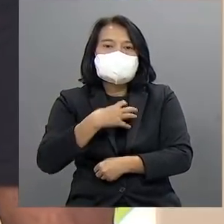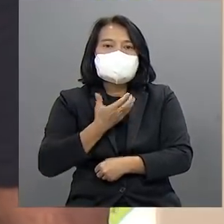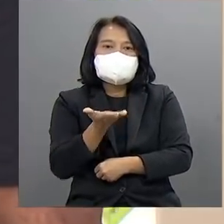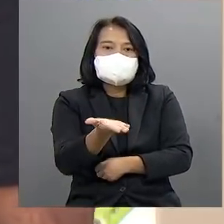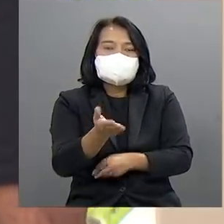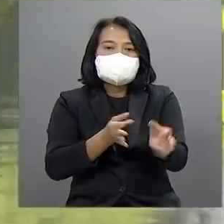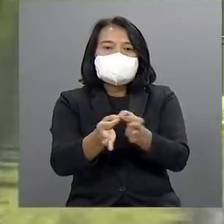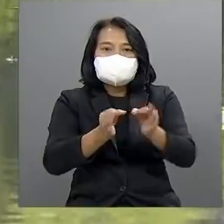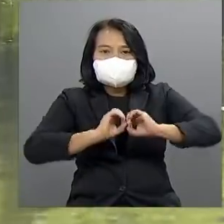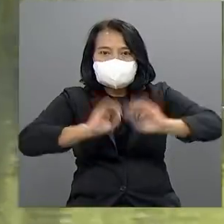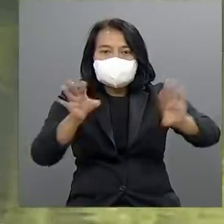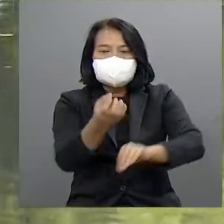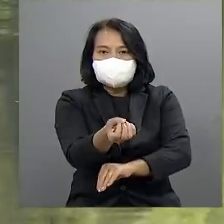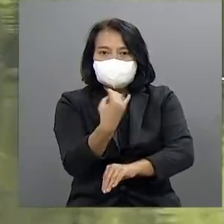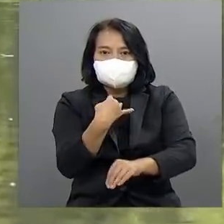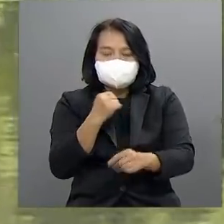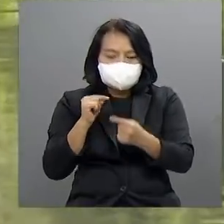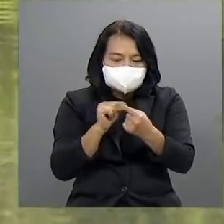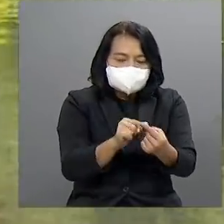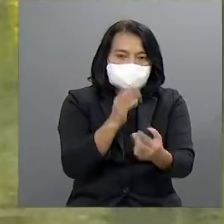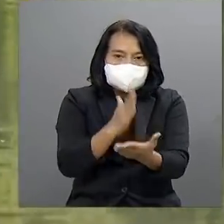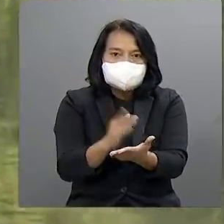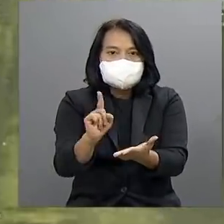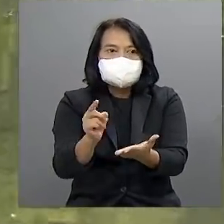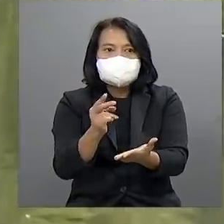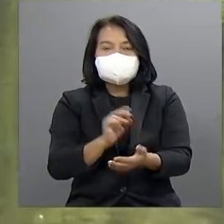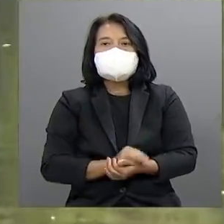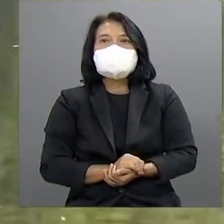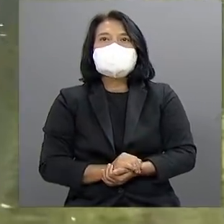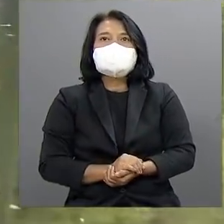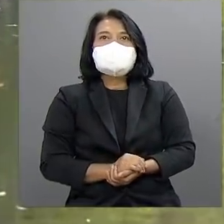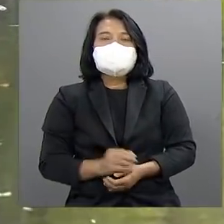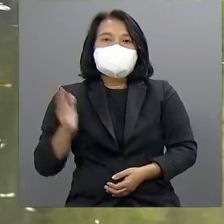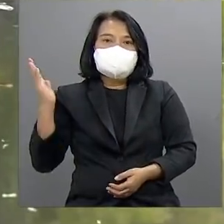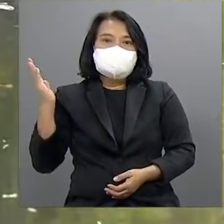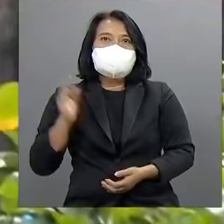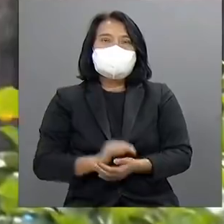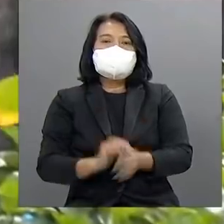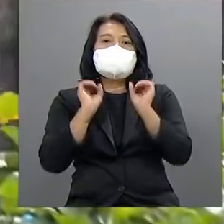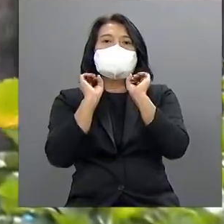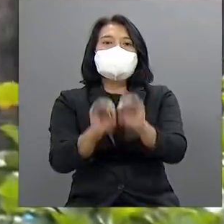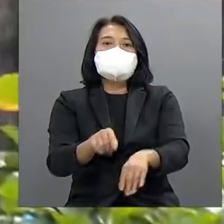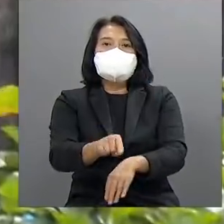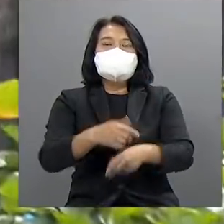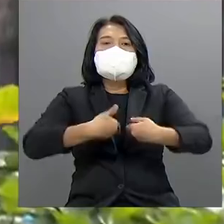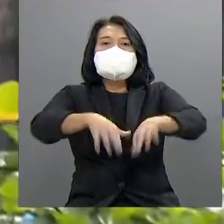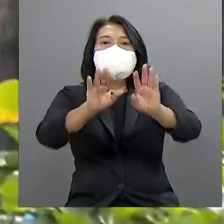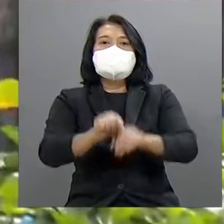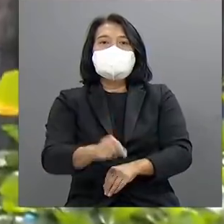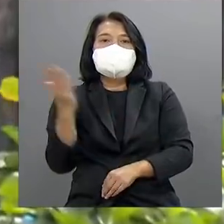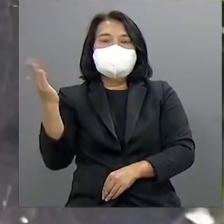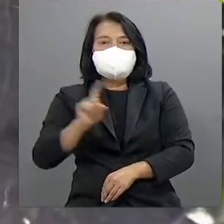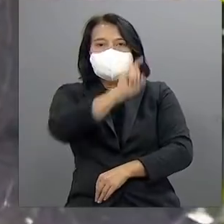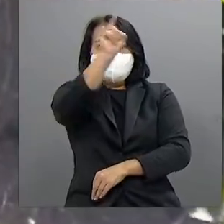ทำต่อหรือจะหยุดทำแค่นี้ครับ การทิ้งสภาพพื้นที่หน้างานไว้แบบนี้นะคะที่เกิดขึ้นก็ยังถูกตั้งคำถามจากว่